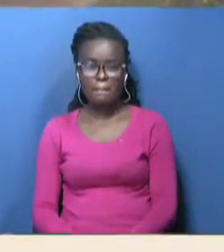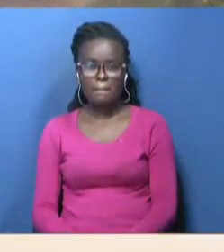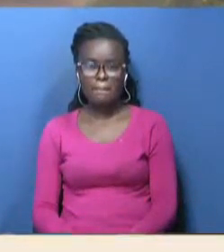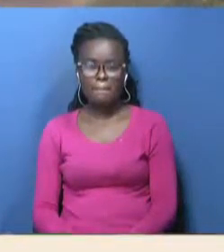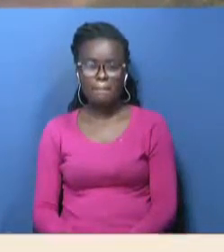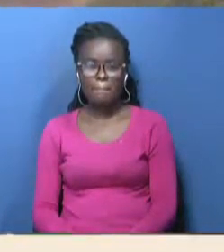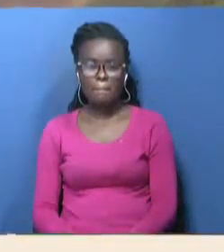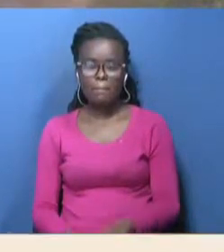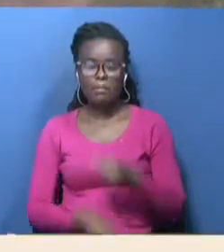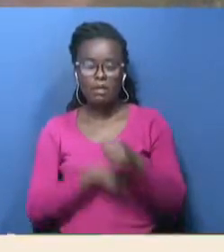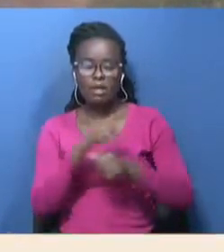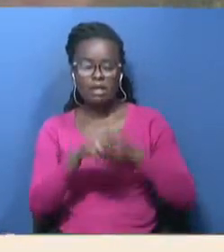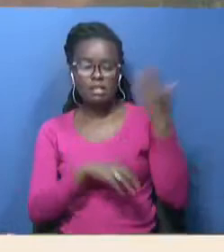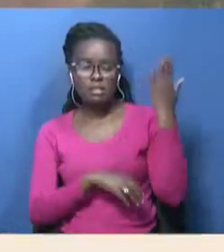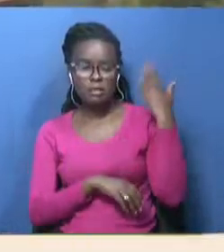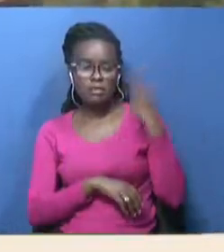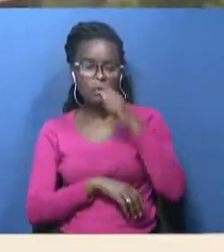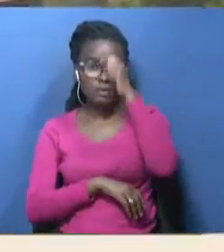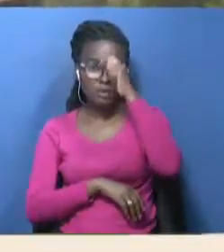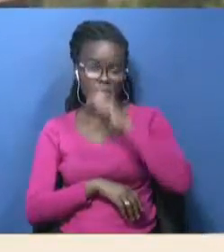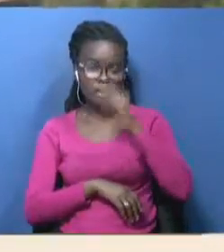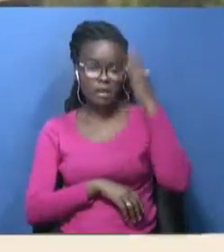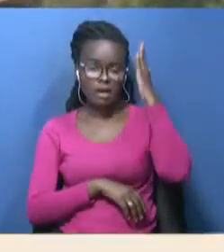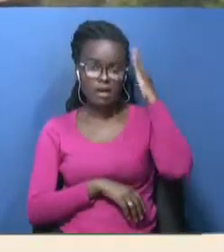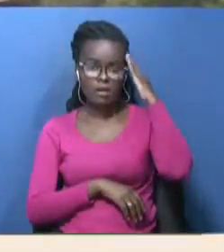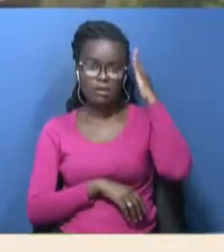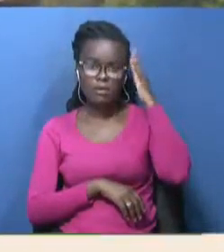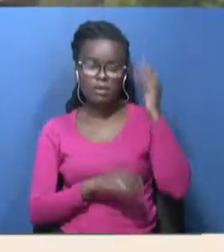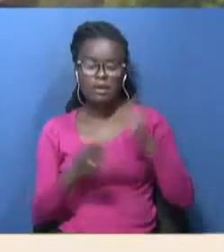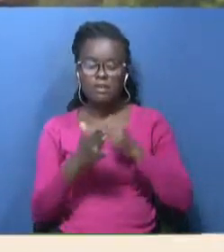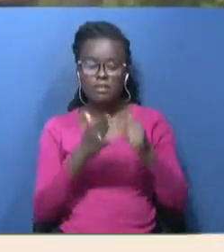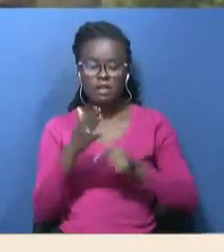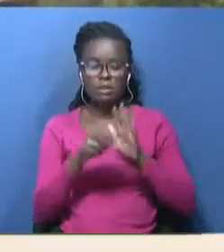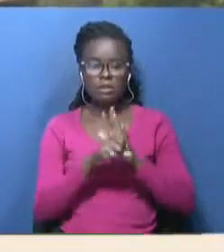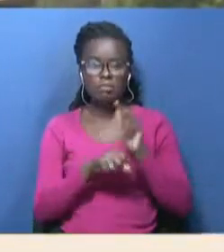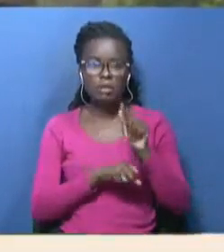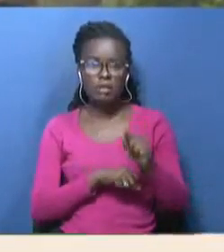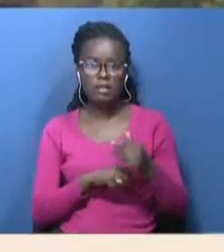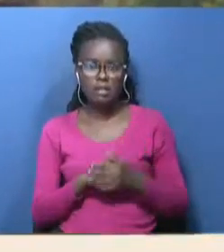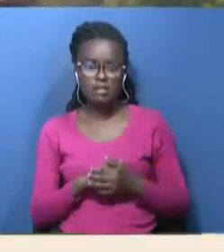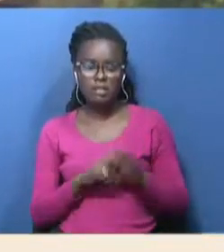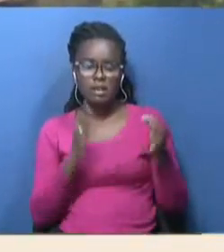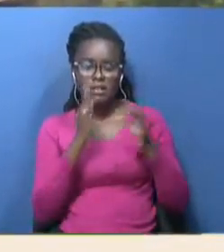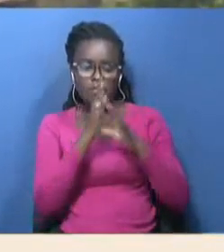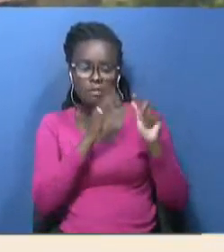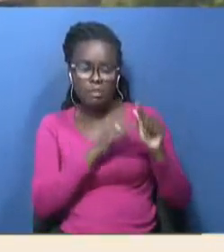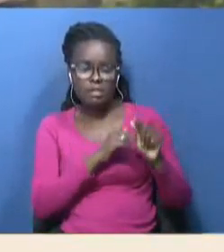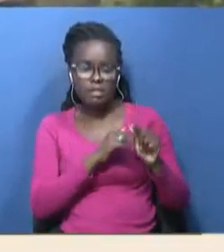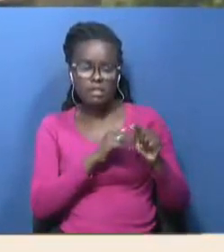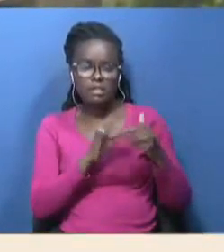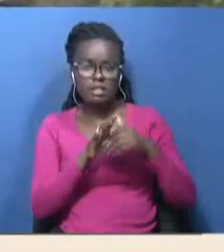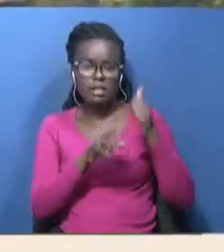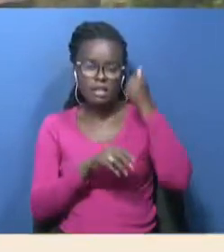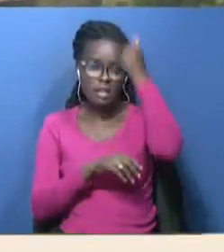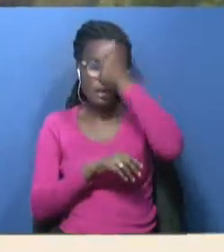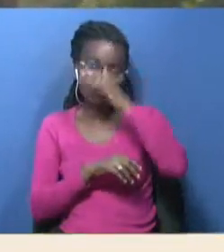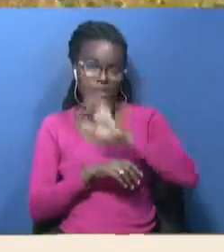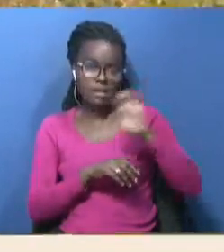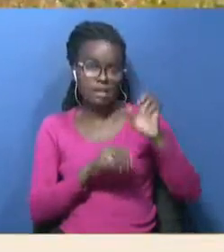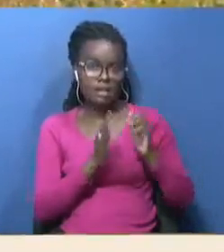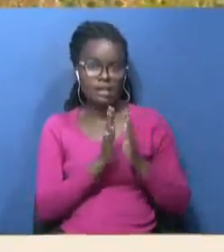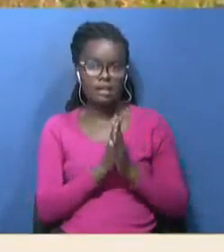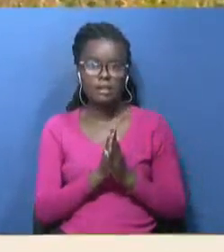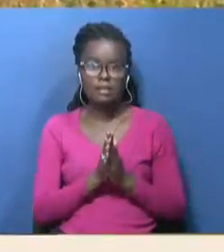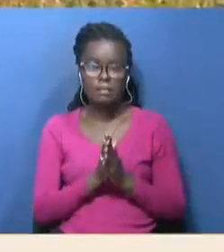Kuma miaka ya tene tauni ya Thika no yoĩkaine ta gatũrũ ka iganda ikimathira ngumo ya ũndũ ũyũ bũrũri-inĩ na gĩtaro kĩa Afrika irathĩro na